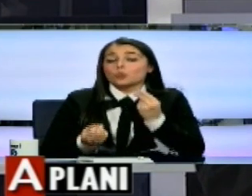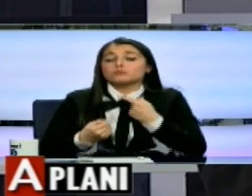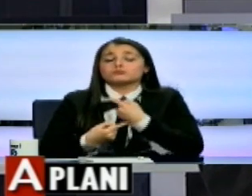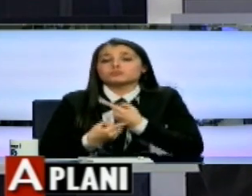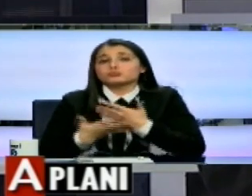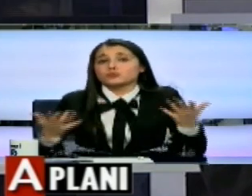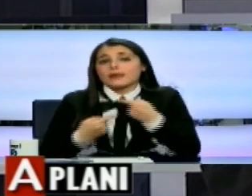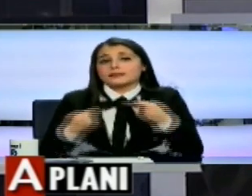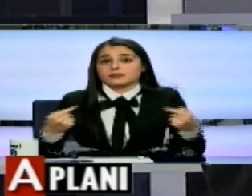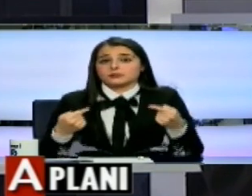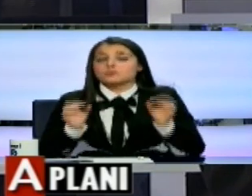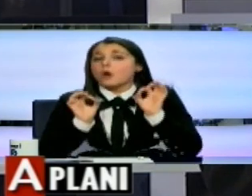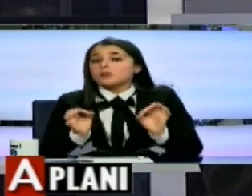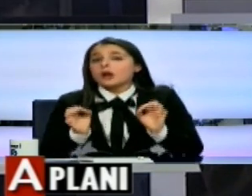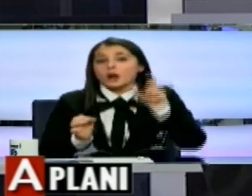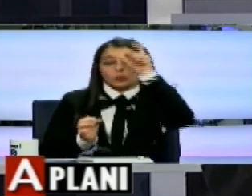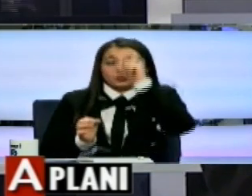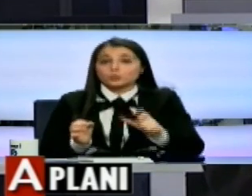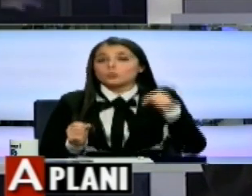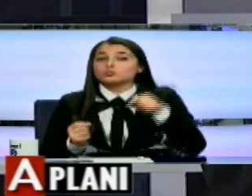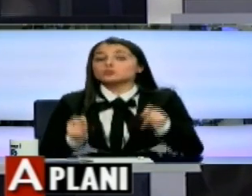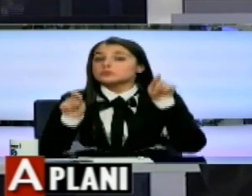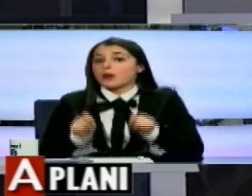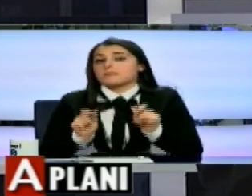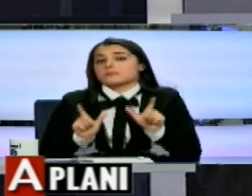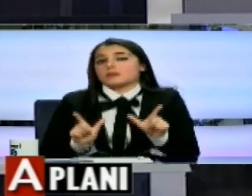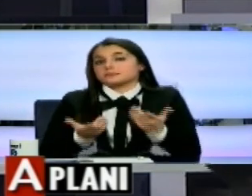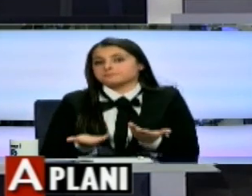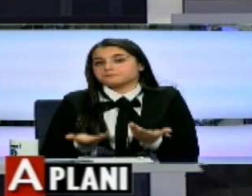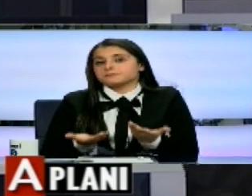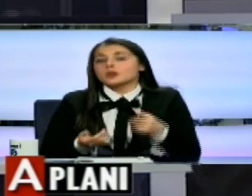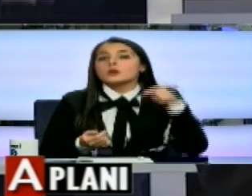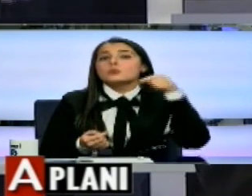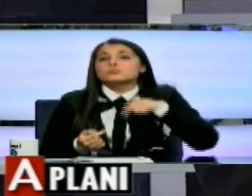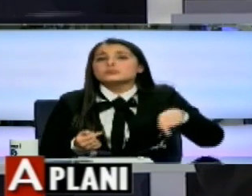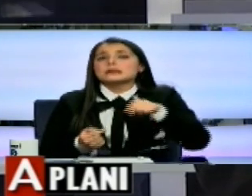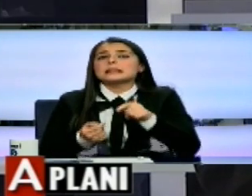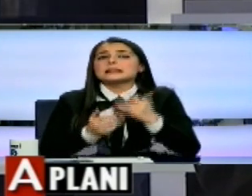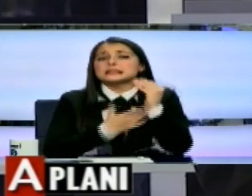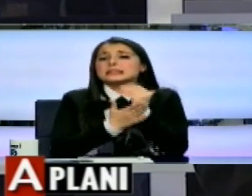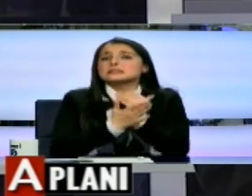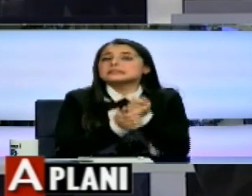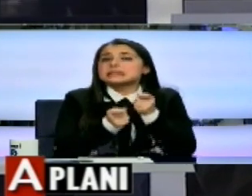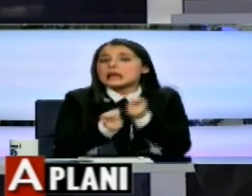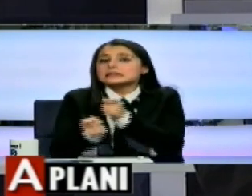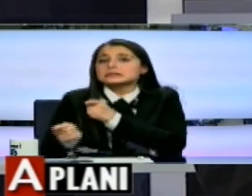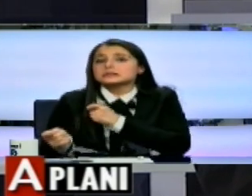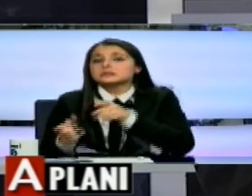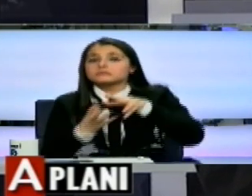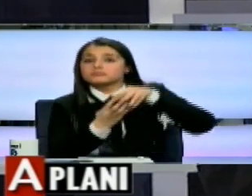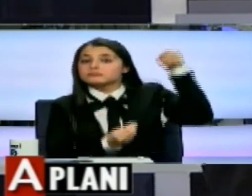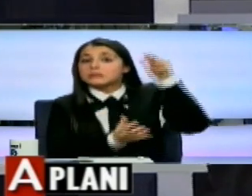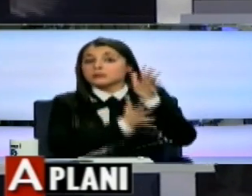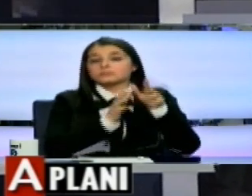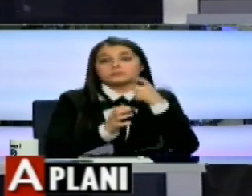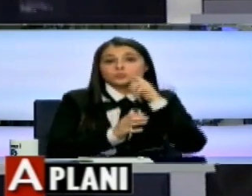eksiklik. Muhakkak ki Türkiye bunu yapmalı. Buralarda ders verecek gerekli akademisyenlerin yetişmesi